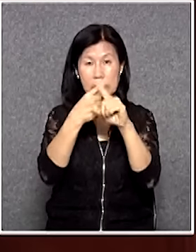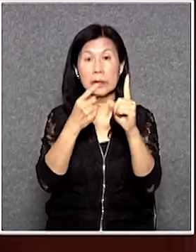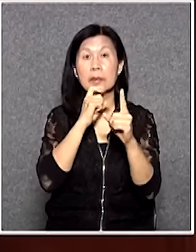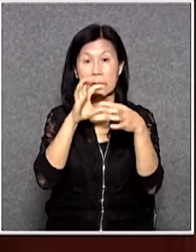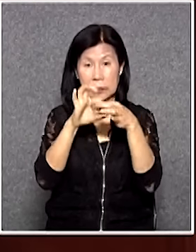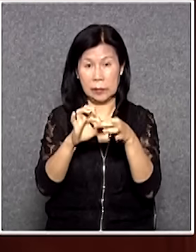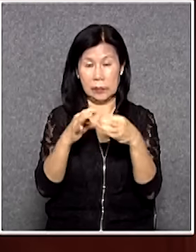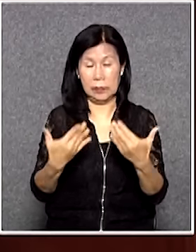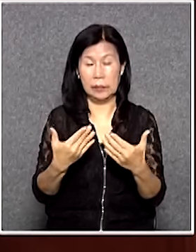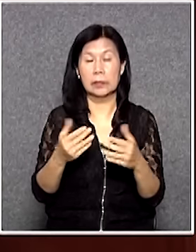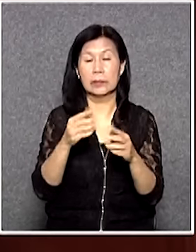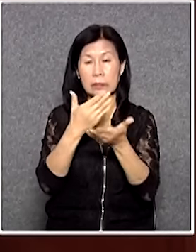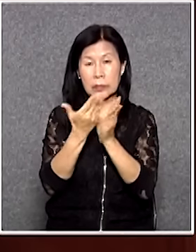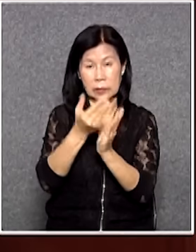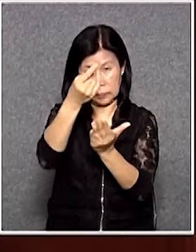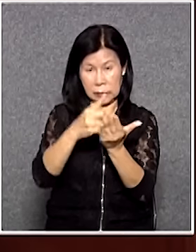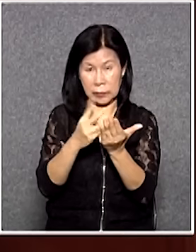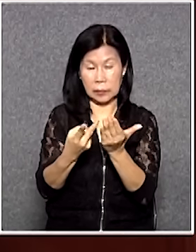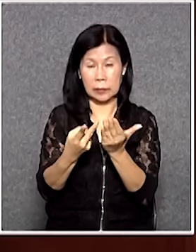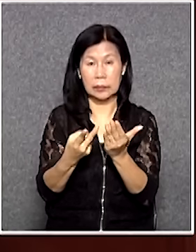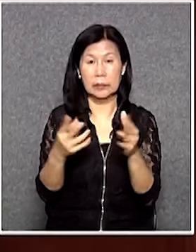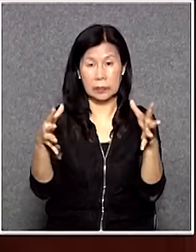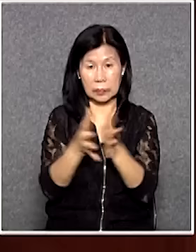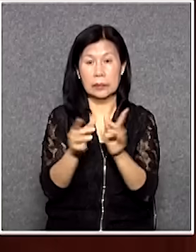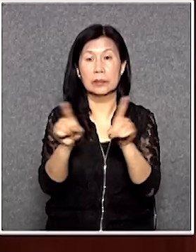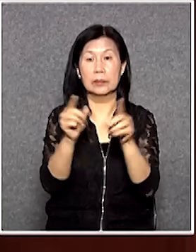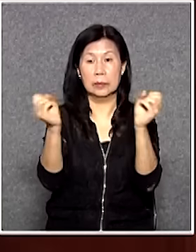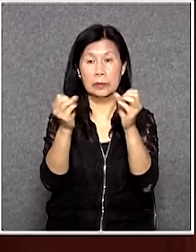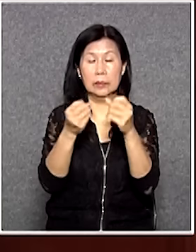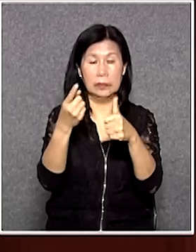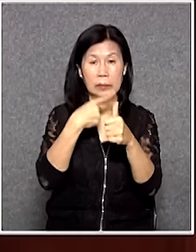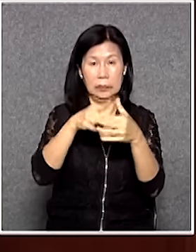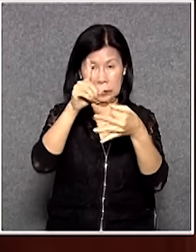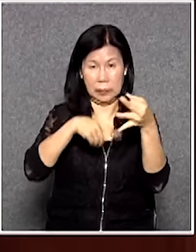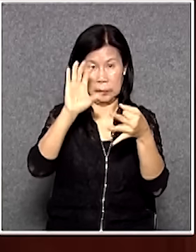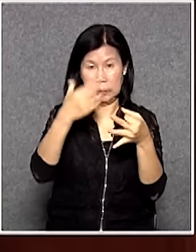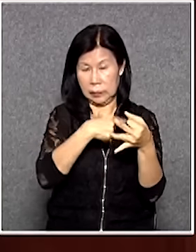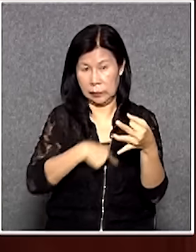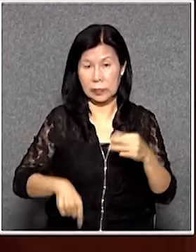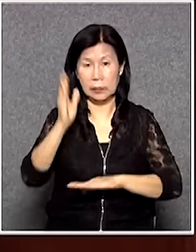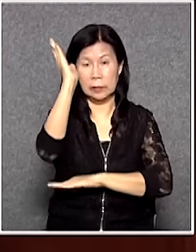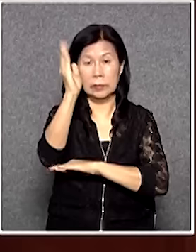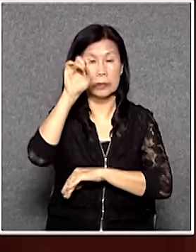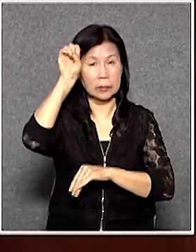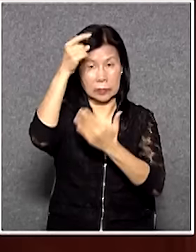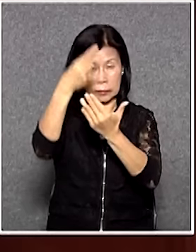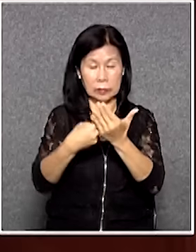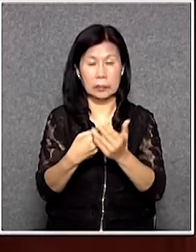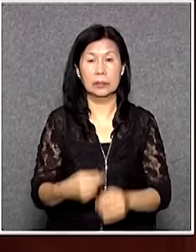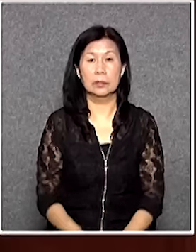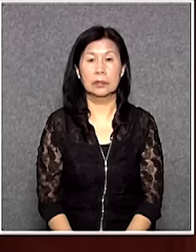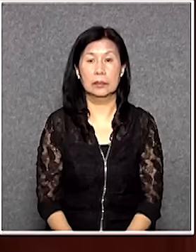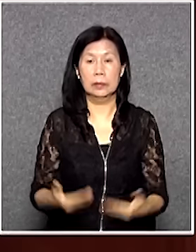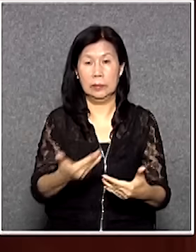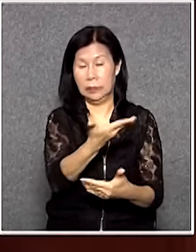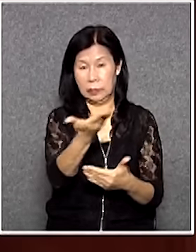分以及上述的修正案进行合并辩论。我先请黄毓民议员发言以及动议他的第二组修正案，然